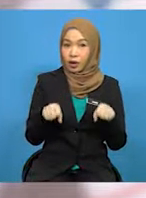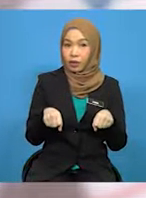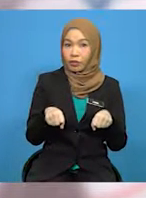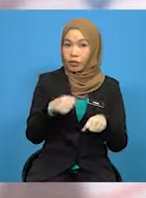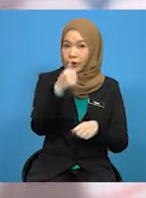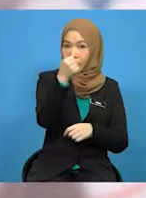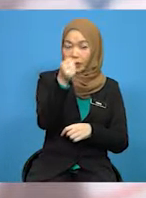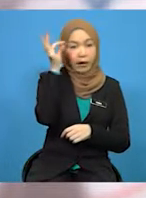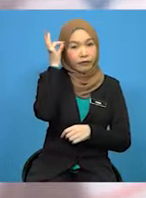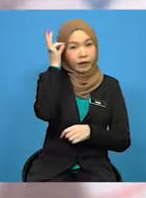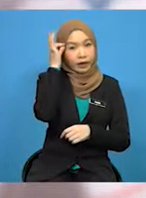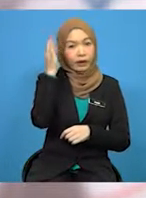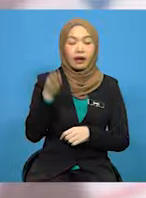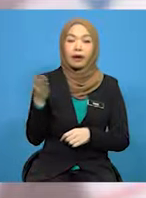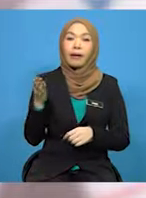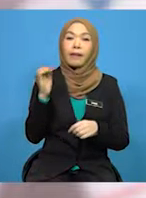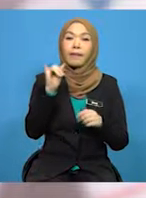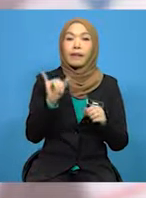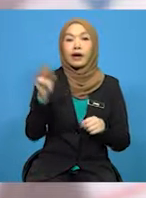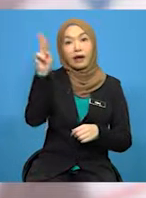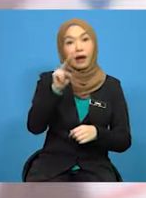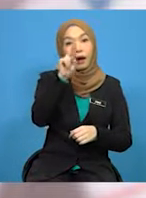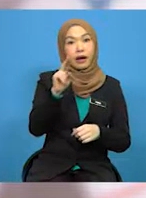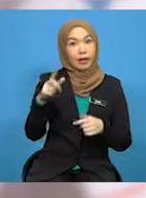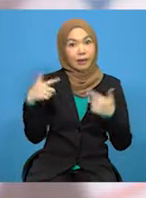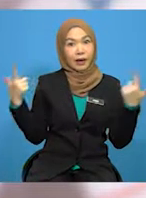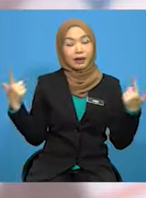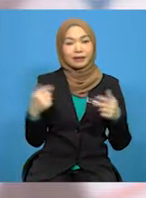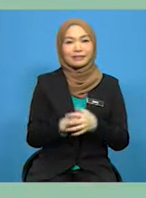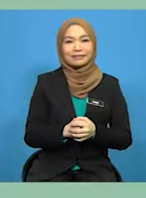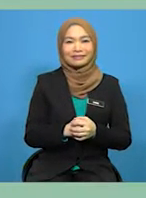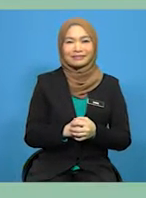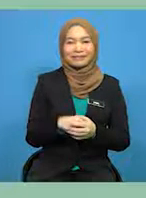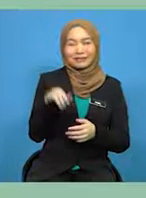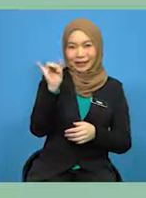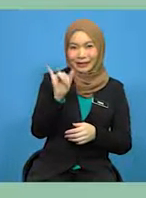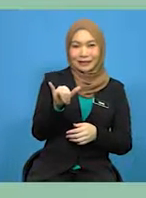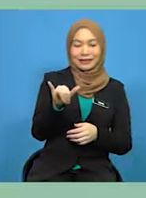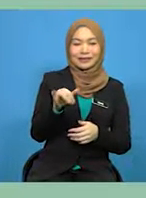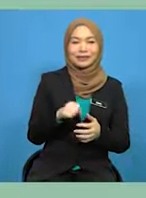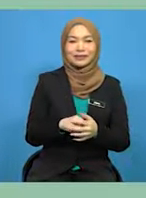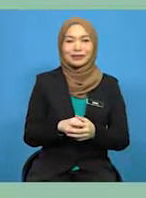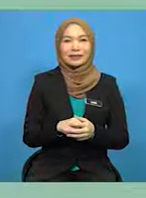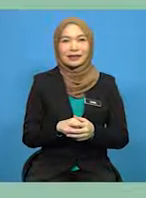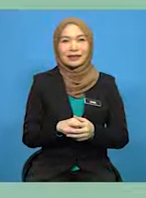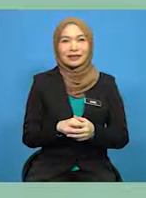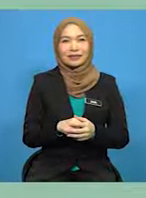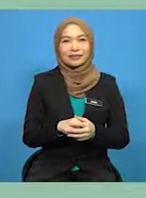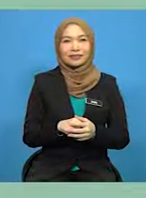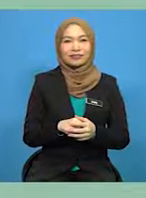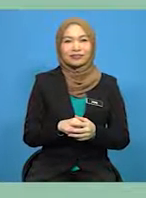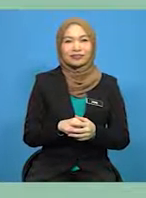fikirkan barang haram yang lain? Ya, selain dari menanam dan mengedar